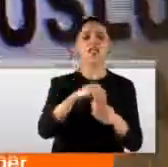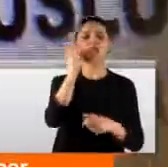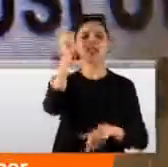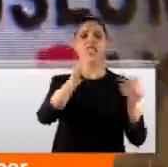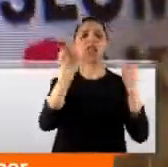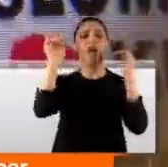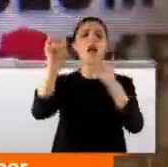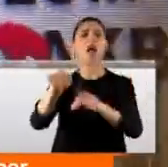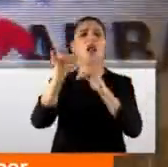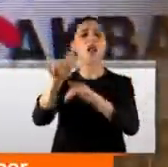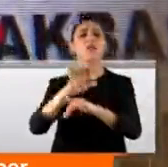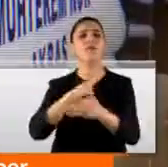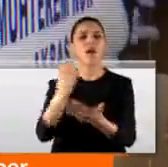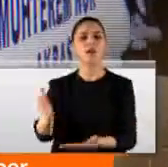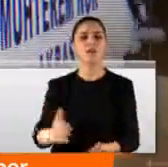şey.